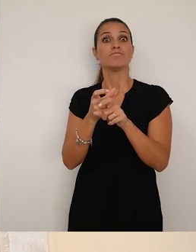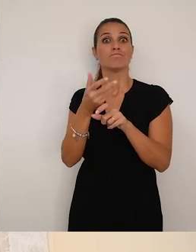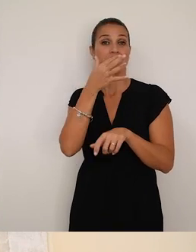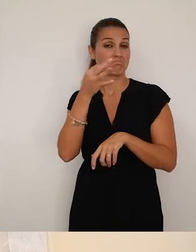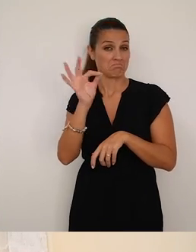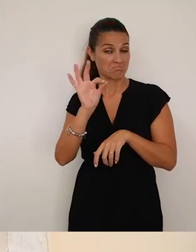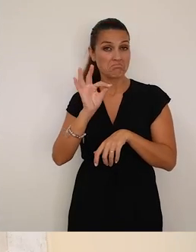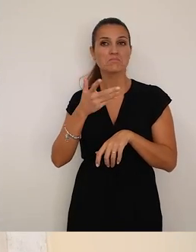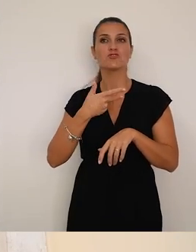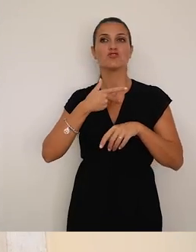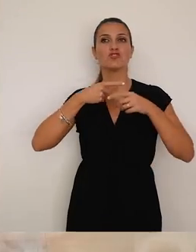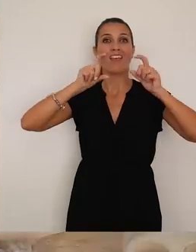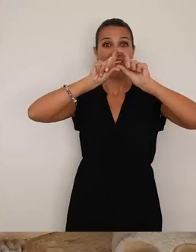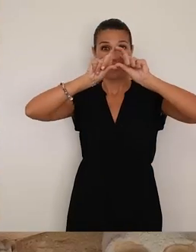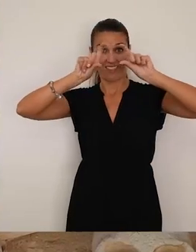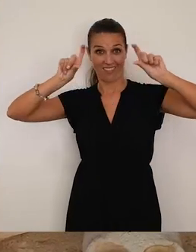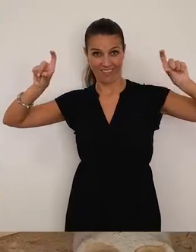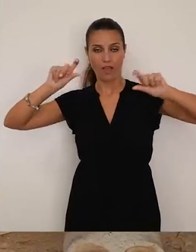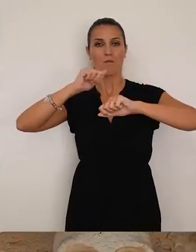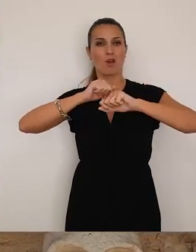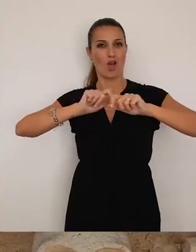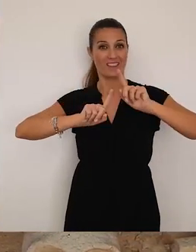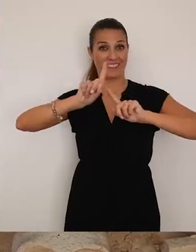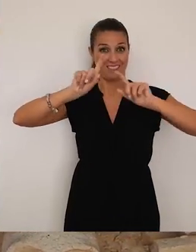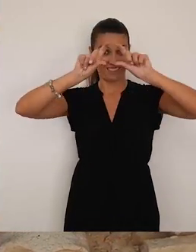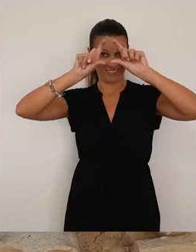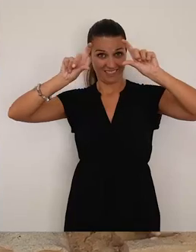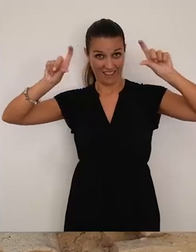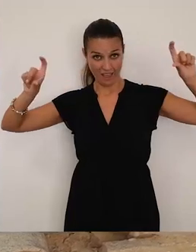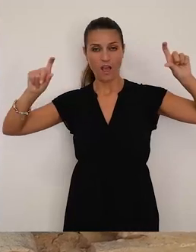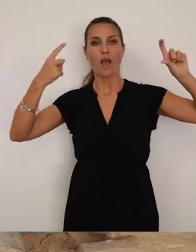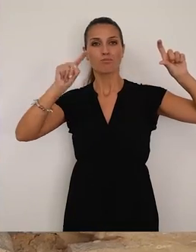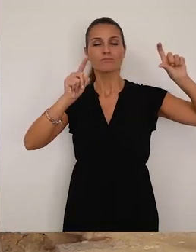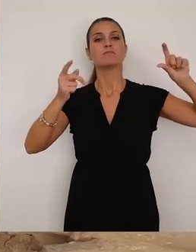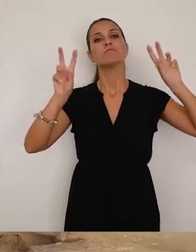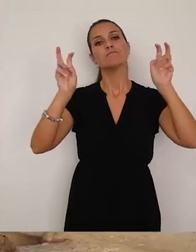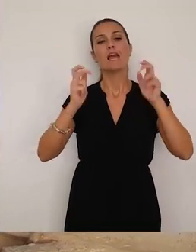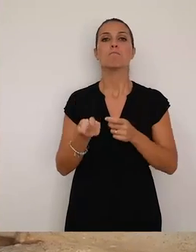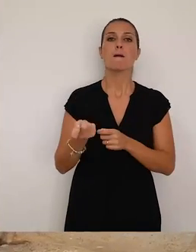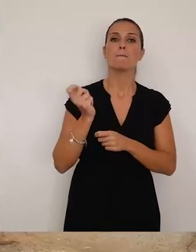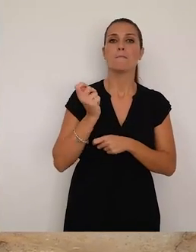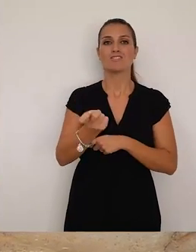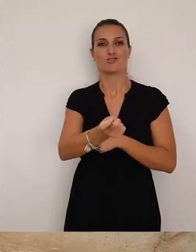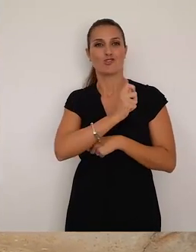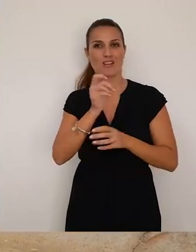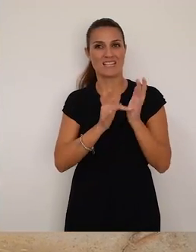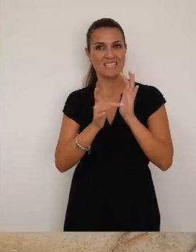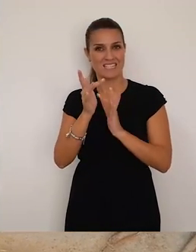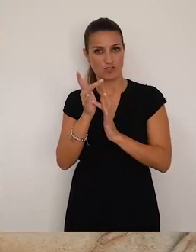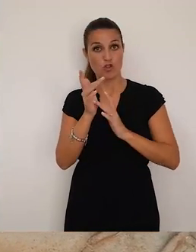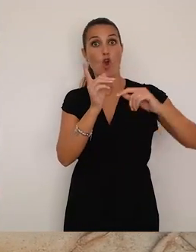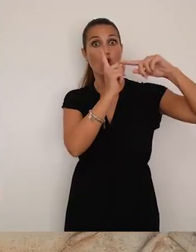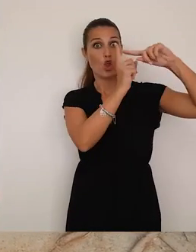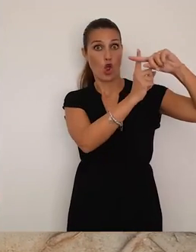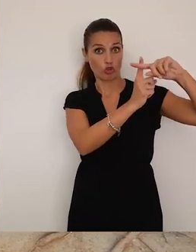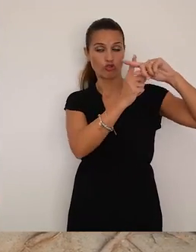Suggestiva è l'iconografia seicentesca riportata nella decorazione lapidea ispirata al tema della Passio Christi e al Memento Mori, come